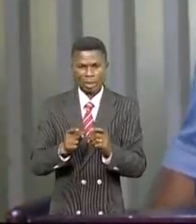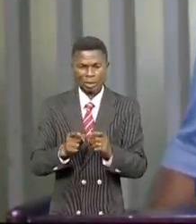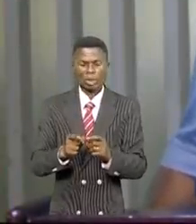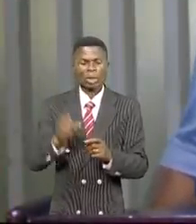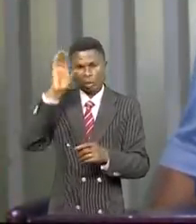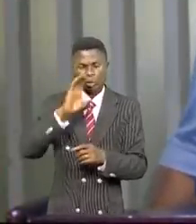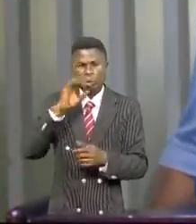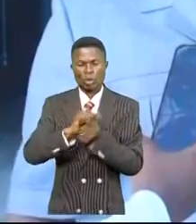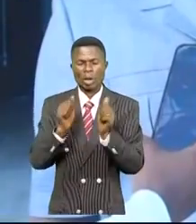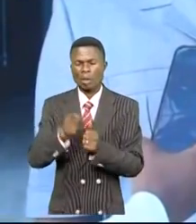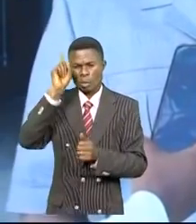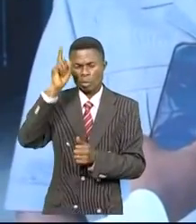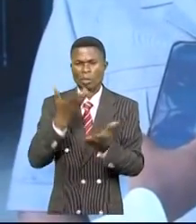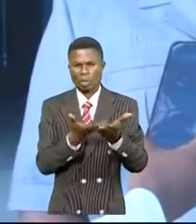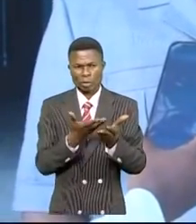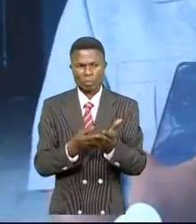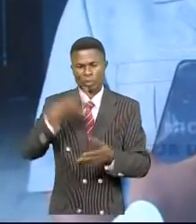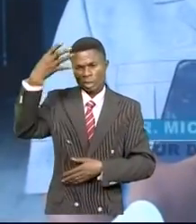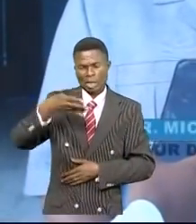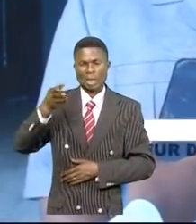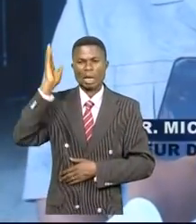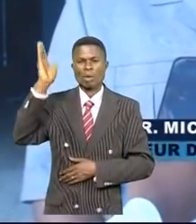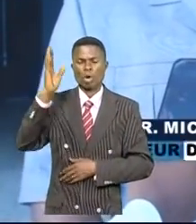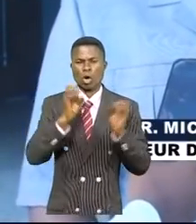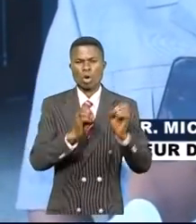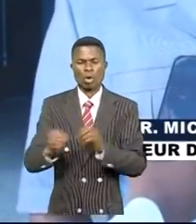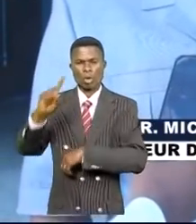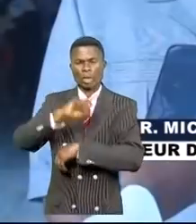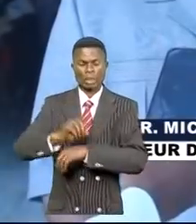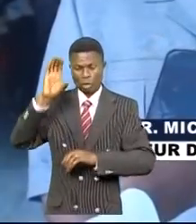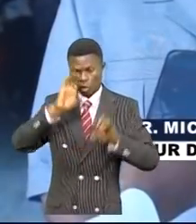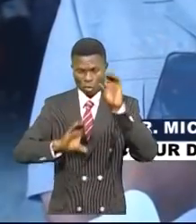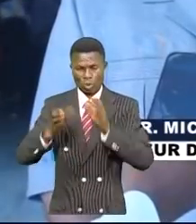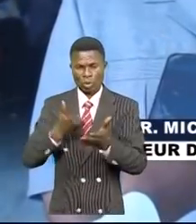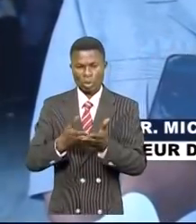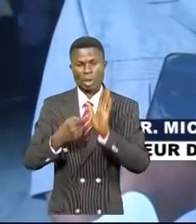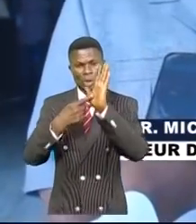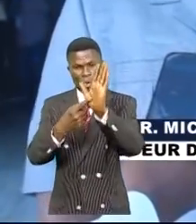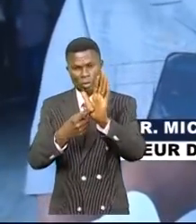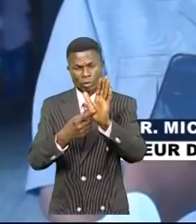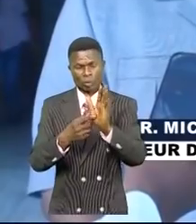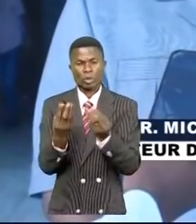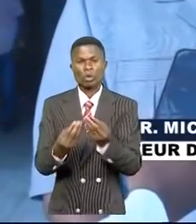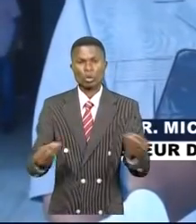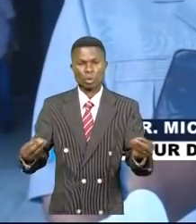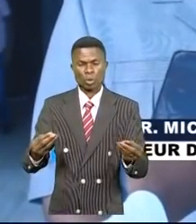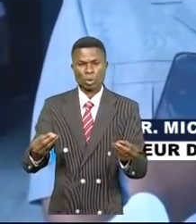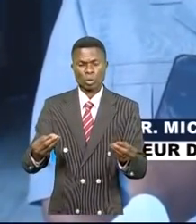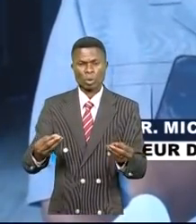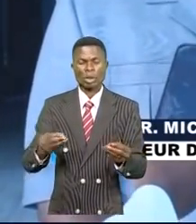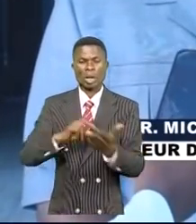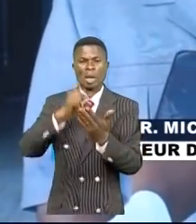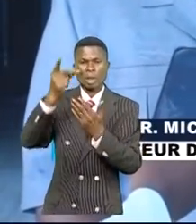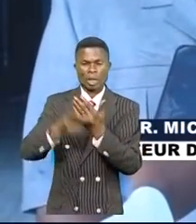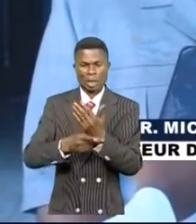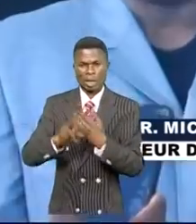relevant les priorités. C'était la 4e édition d'organiser des journées scientifiques. Nous avons présenté les résultats tenus par le programme